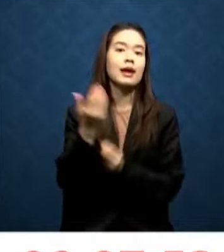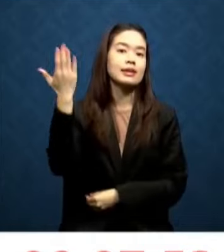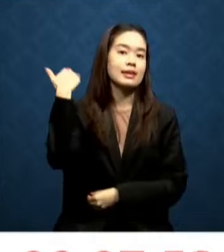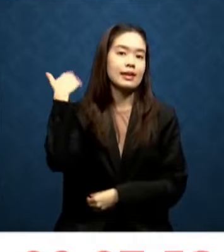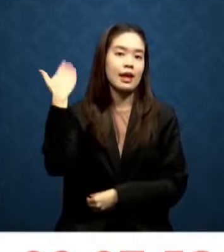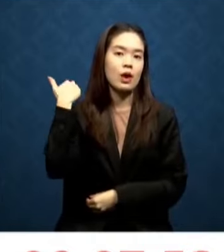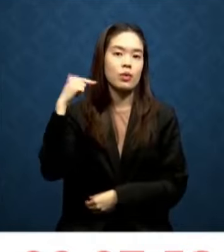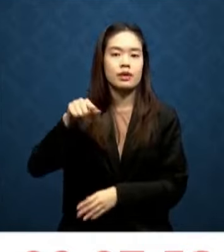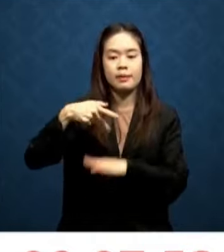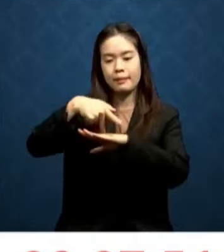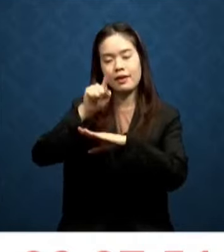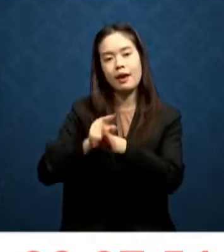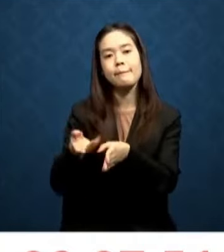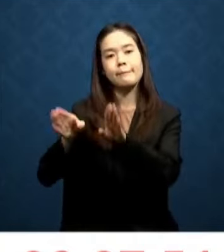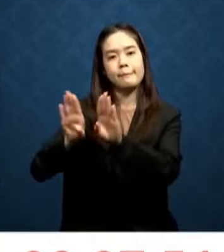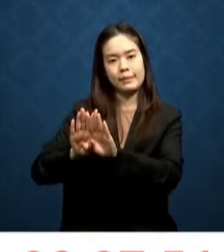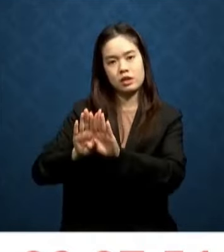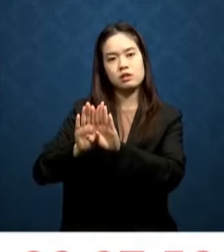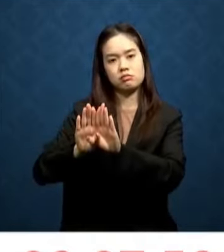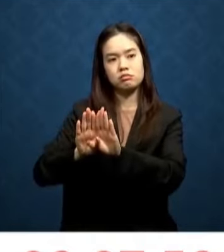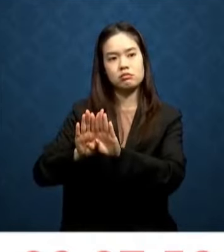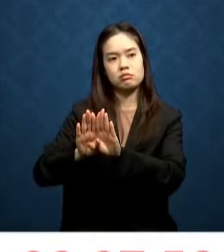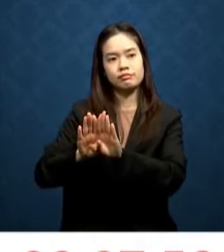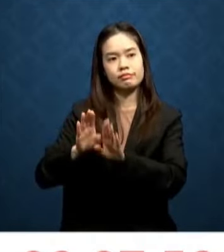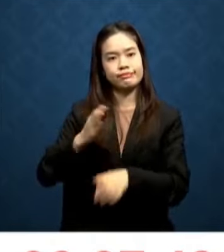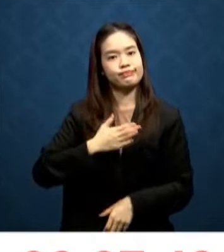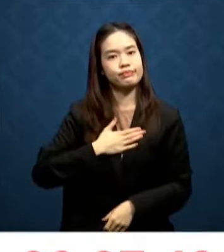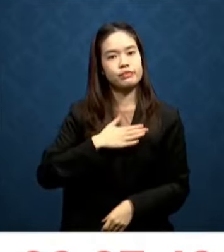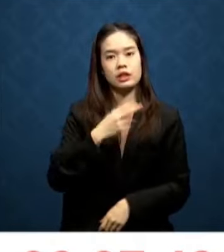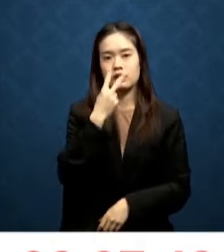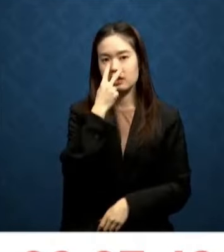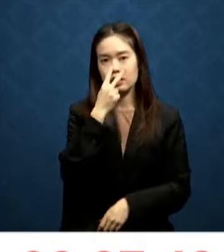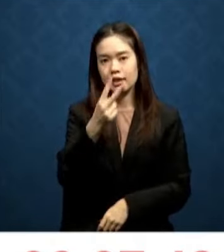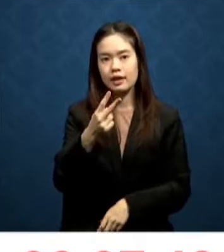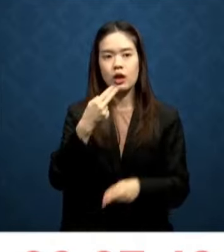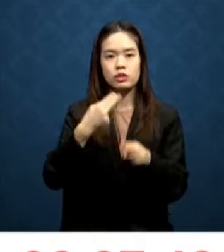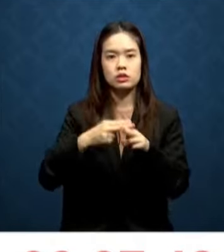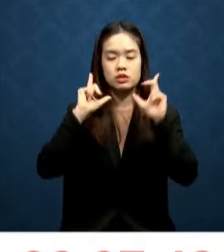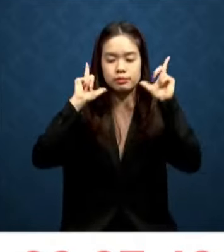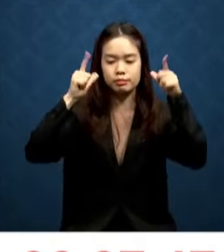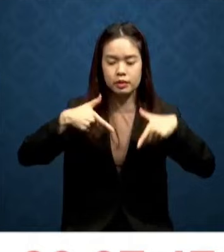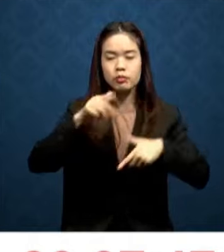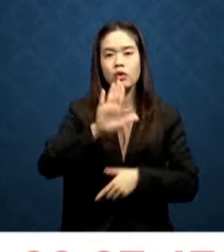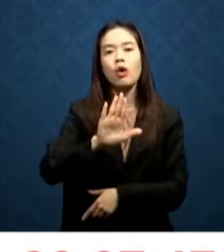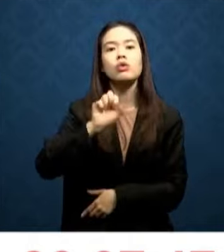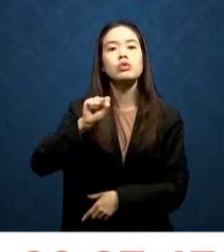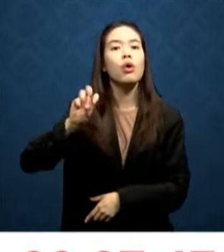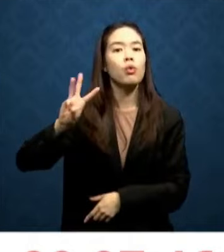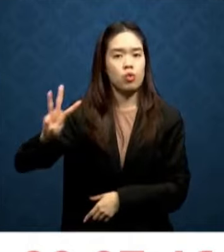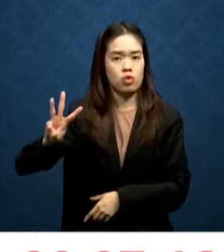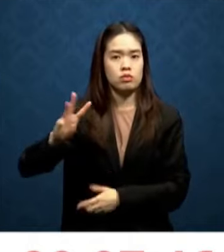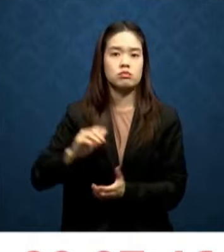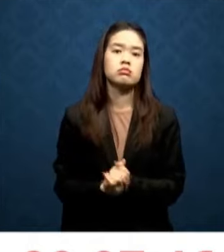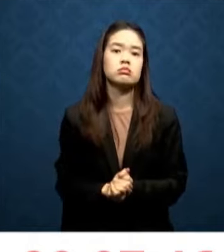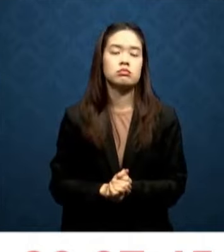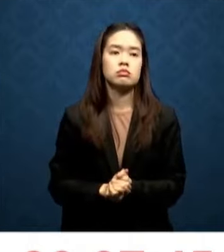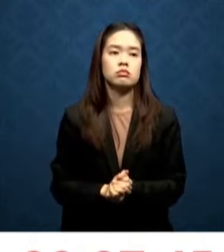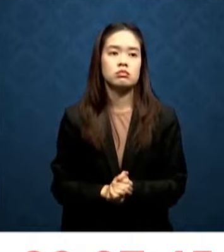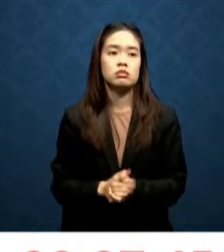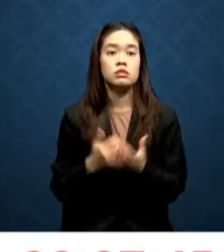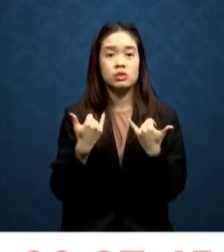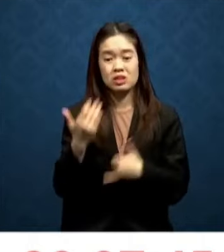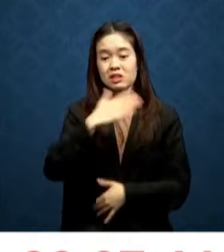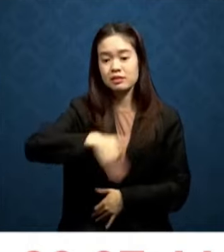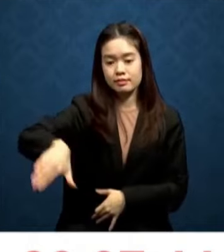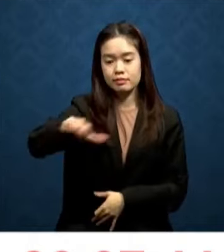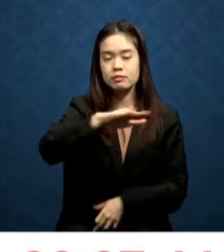าซึ่งนั่นก็คือภาพลักษณ์ที่เสียหายของสภาวุฒิสภาแห่งนี้เพราะฉะนั้นดิฉันอยากจะให้ท่านวุฒิสภาทั้ง